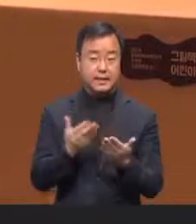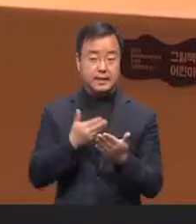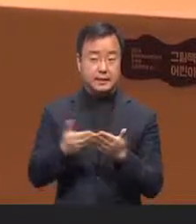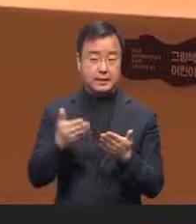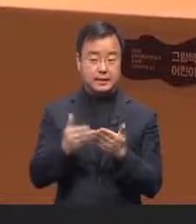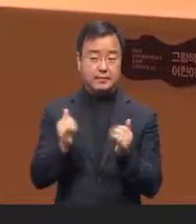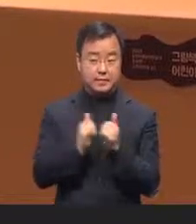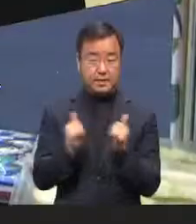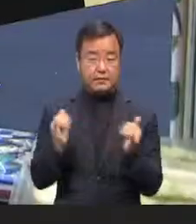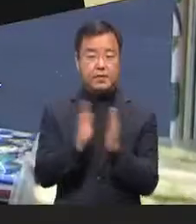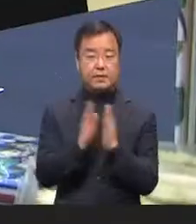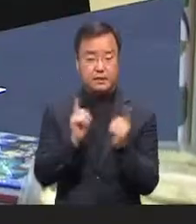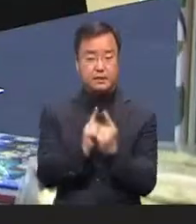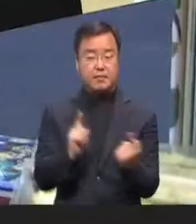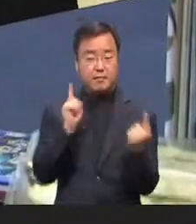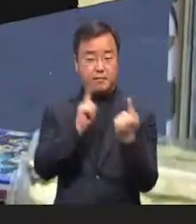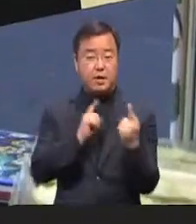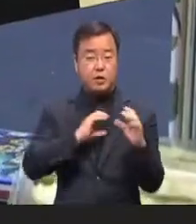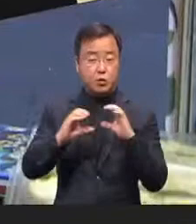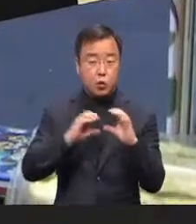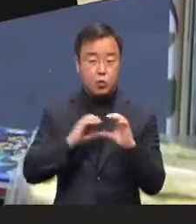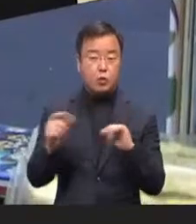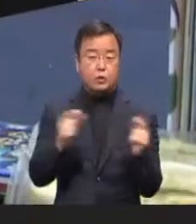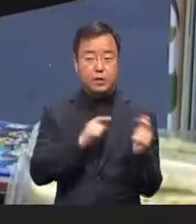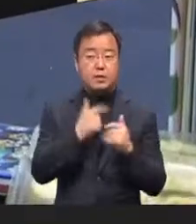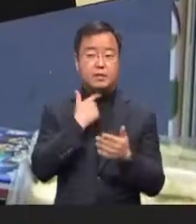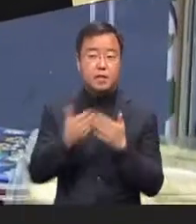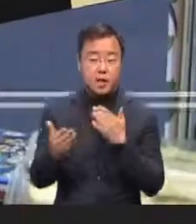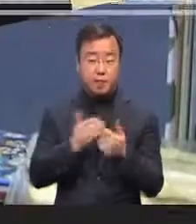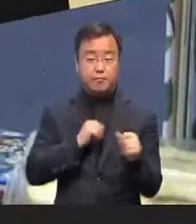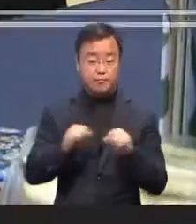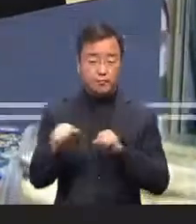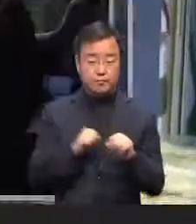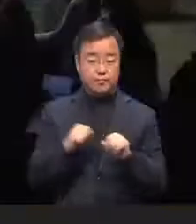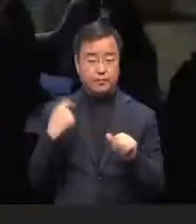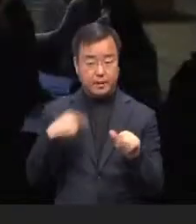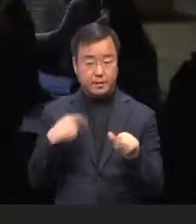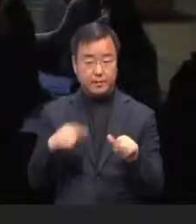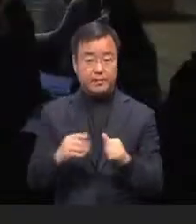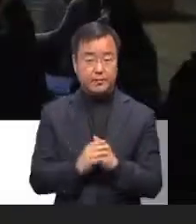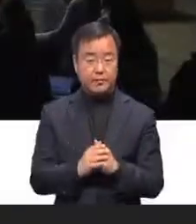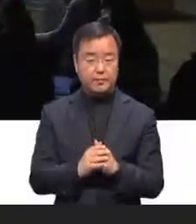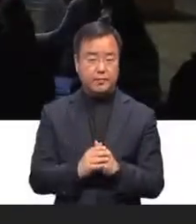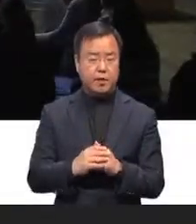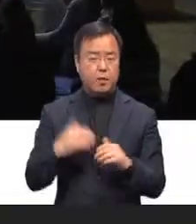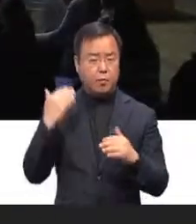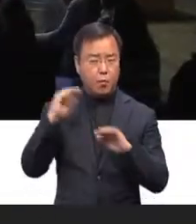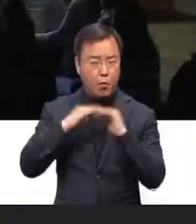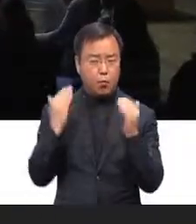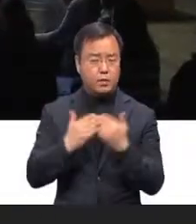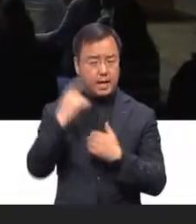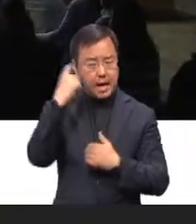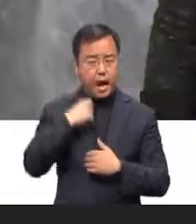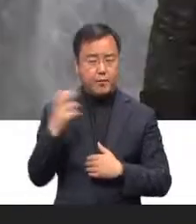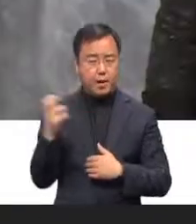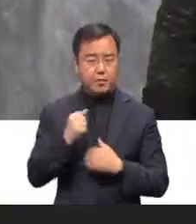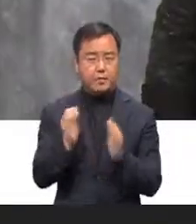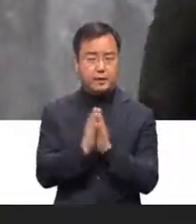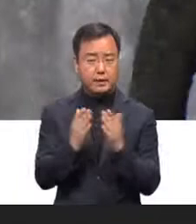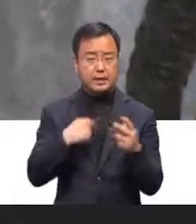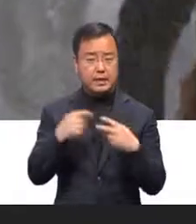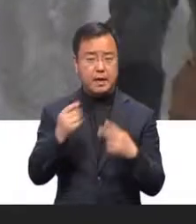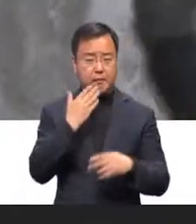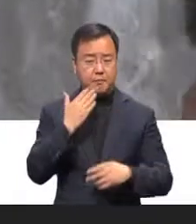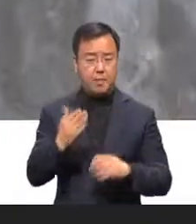만나 소통하며 다양한 체험 프로그램을 진행합니다. 오감으로 책을 이해할 수 있는 다양한 공연도